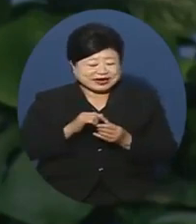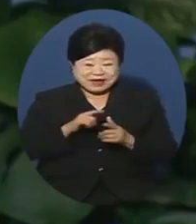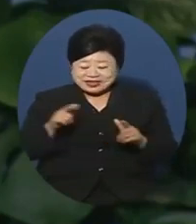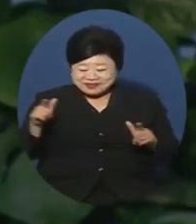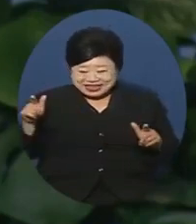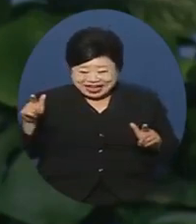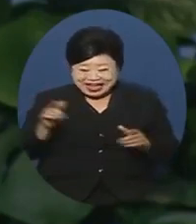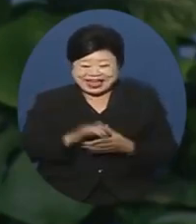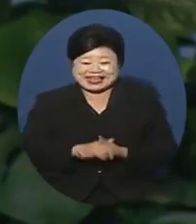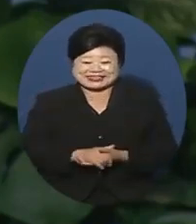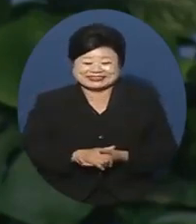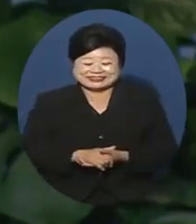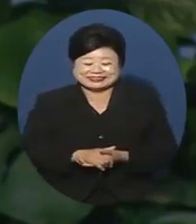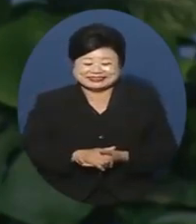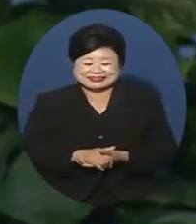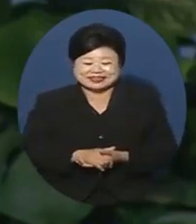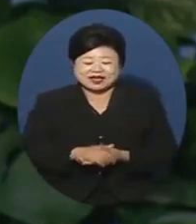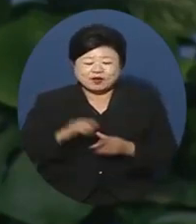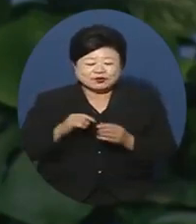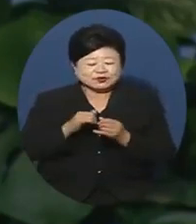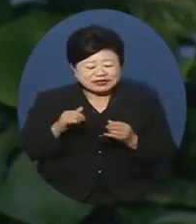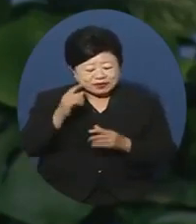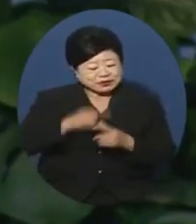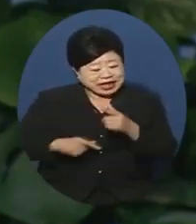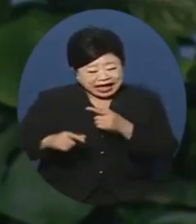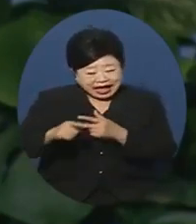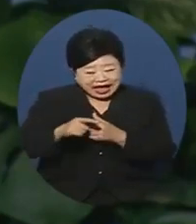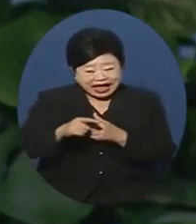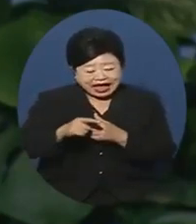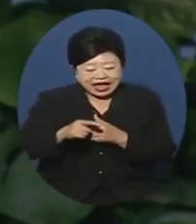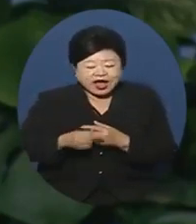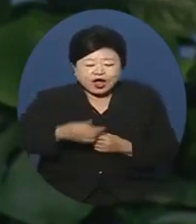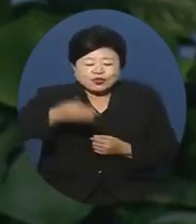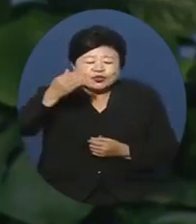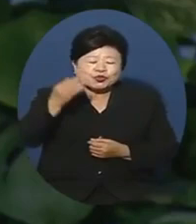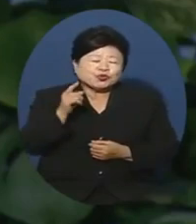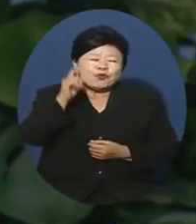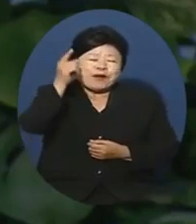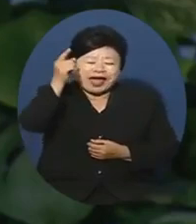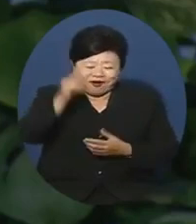아니랍니다. 보통 사람보다 단계가 높습니다.